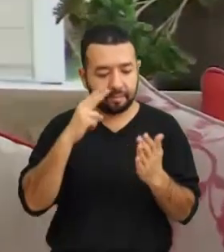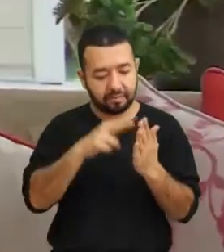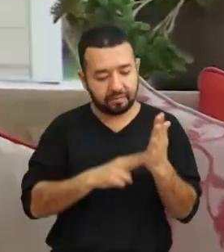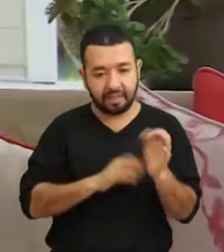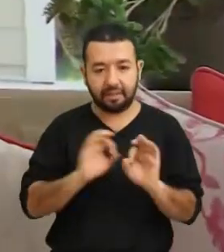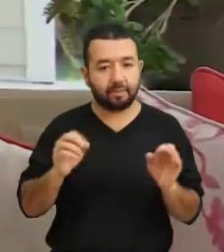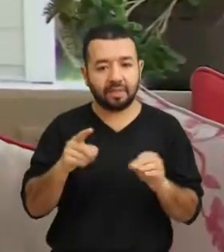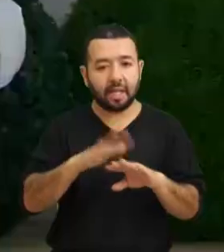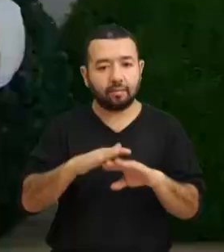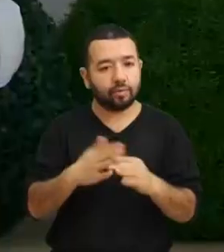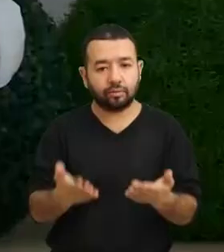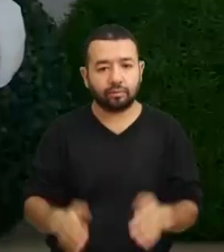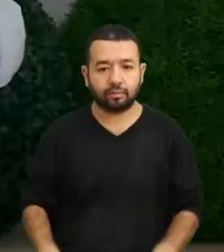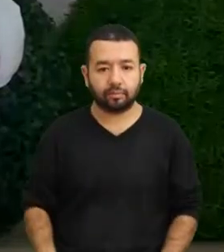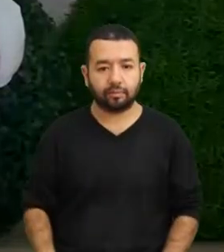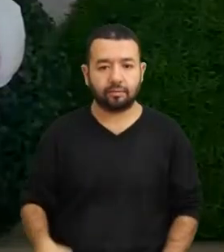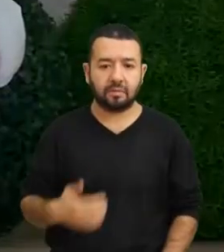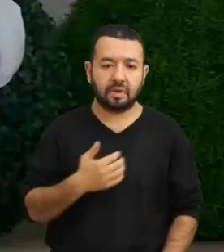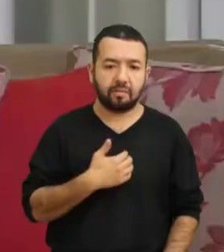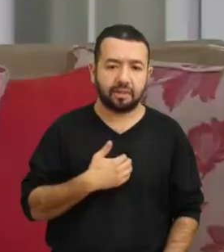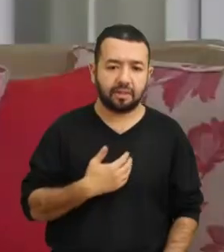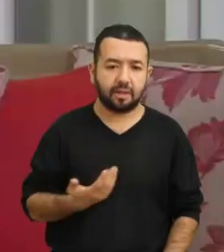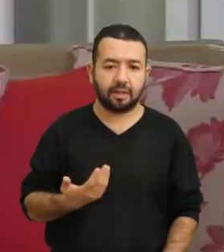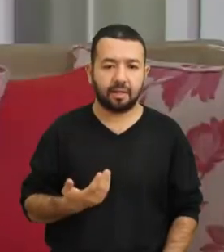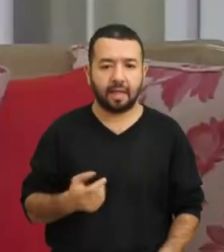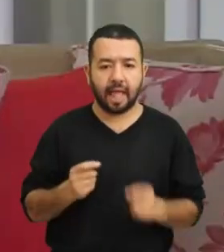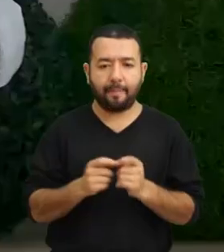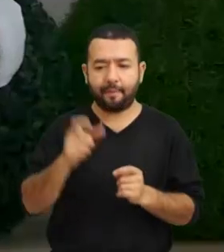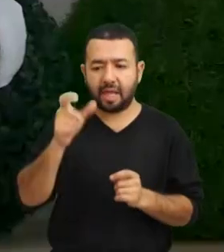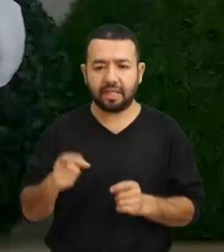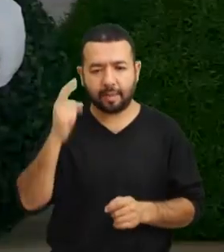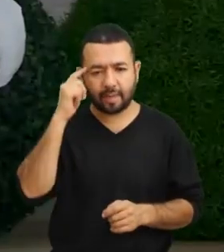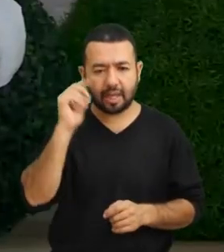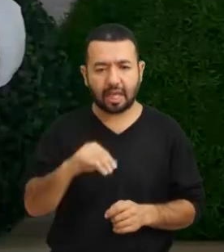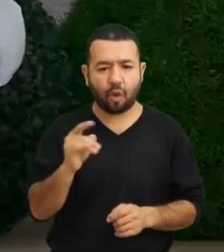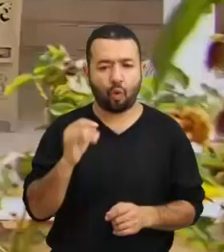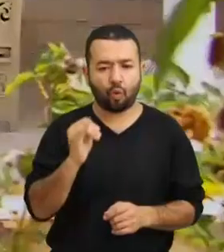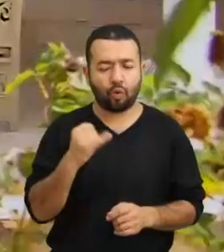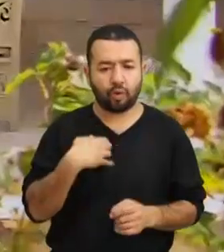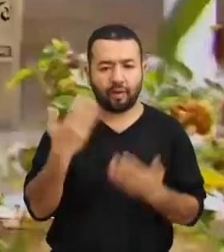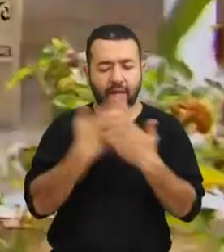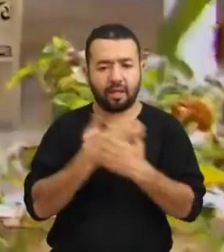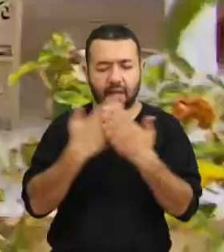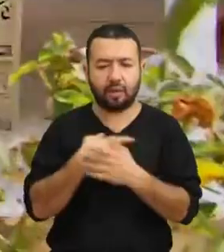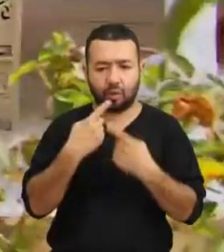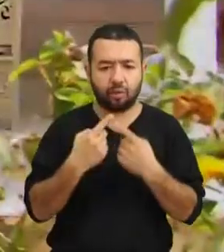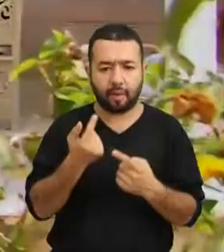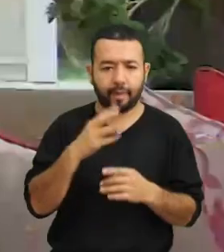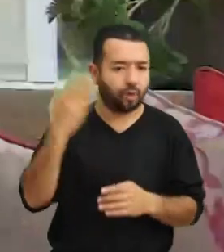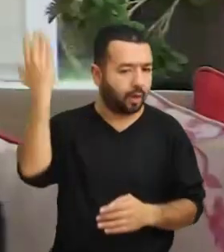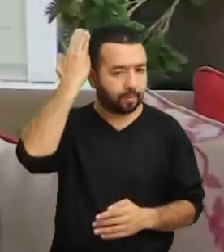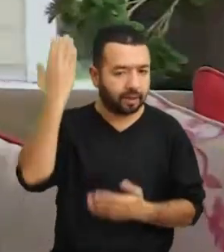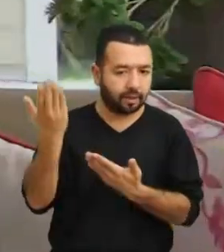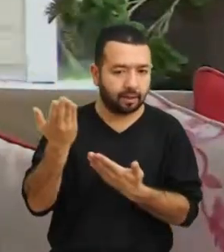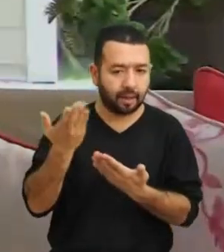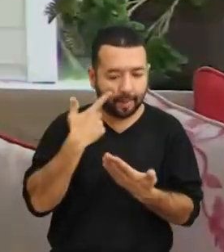geçiyor. Siz ne yapıyorsunuz? Ya biz de Biricik'in başına gelen aksilikleri konuşuruz. Az önce kafasını vurmuş yatağa.